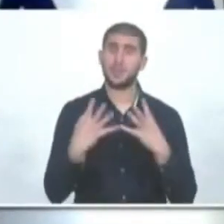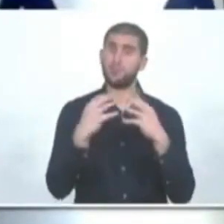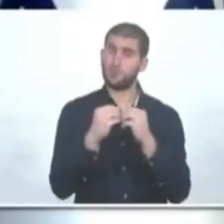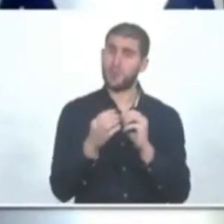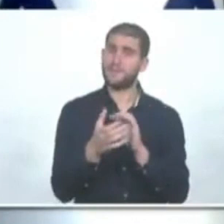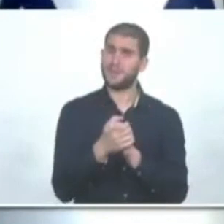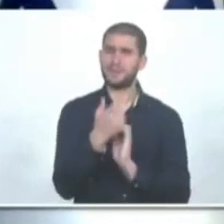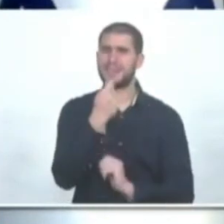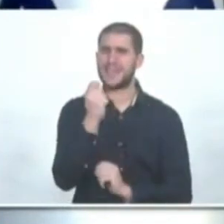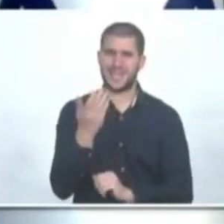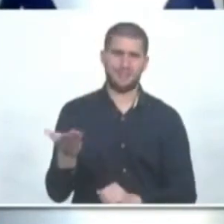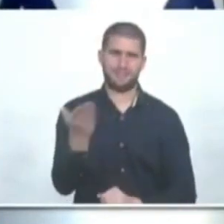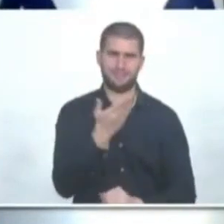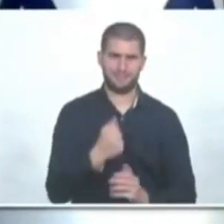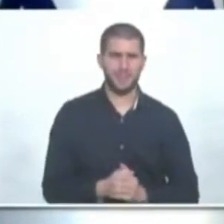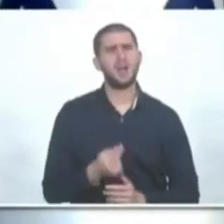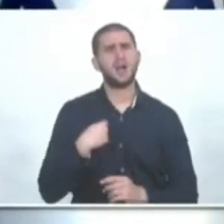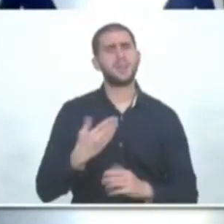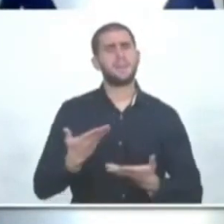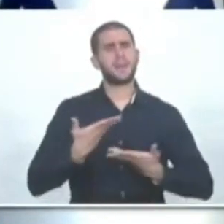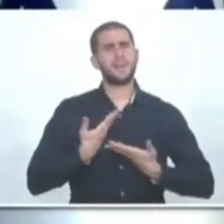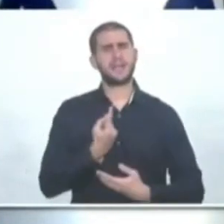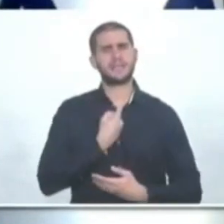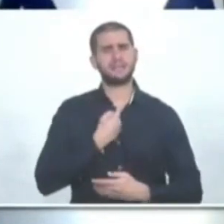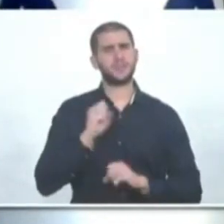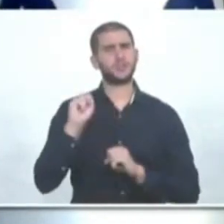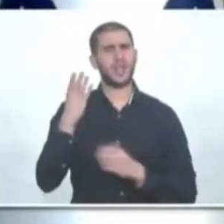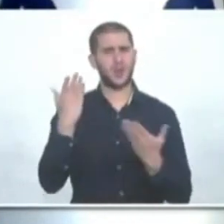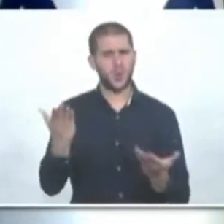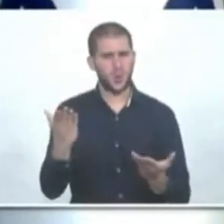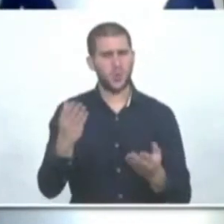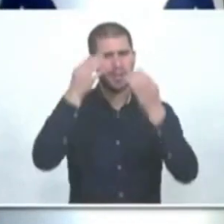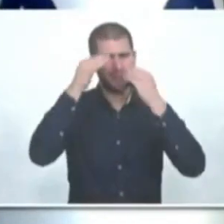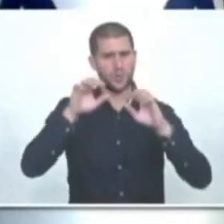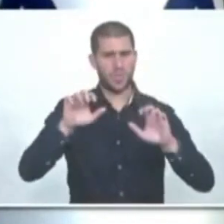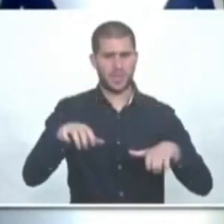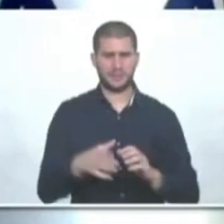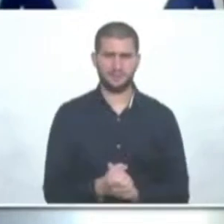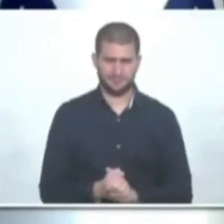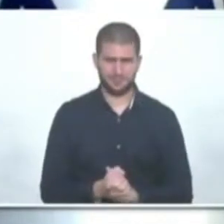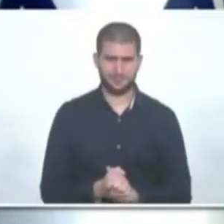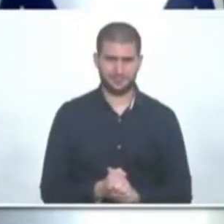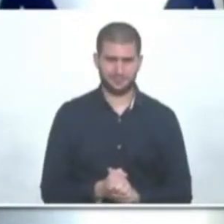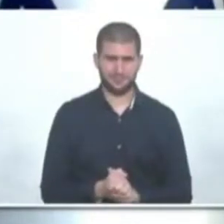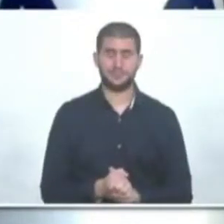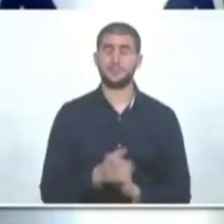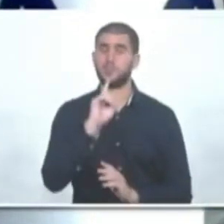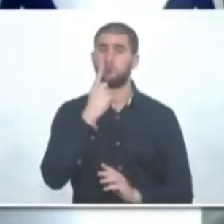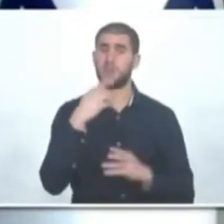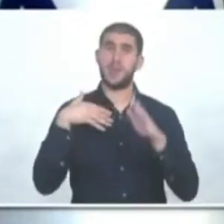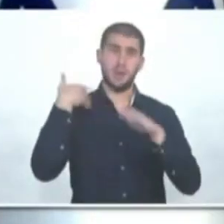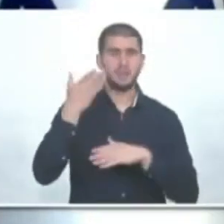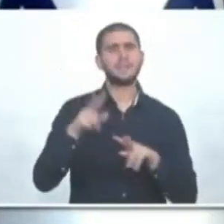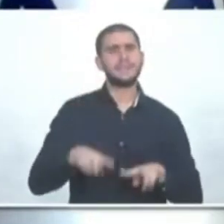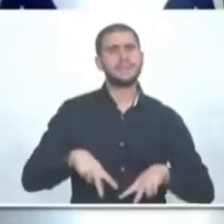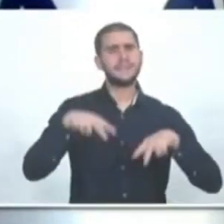משפחה וחברים יקרים, אני מקבל על עצמי את השליחות שלך, כבוד הנשיא. בעוד שנה תהיה